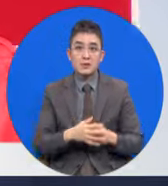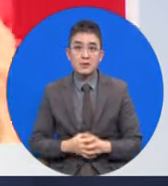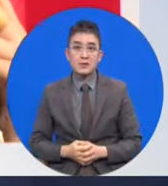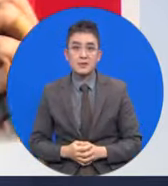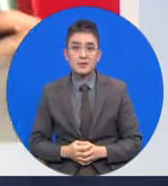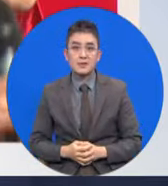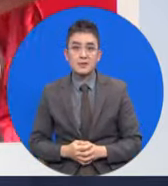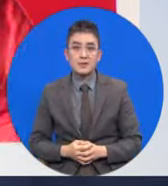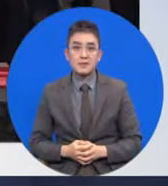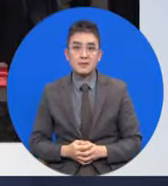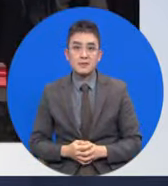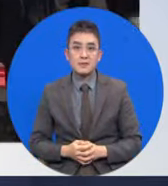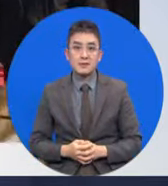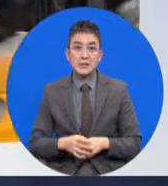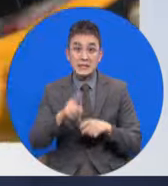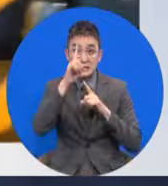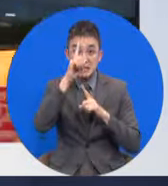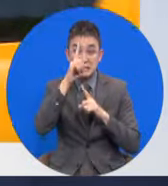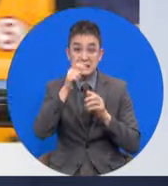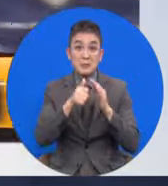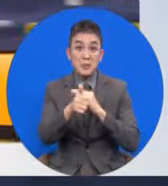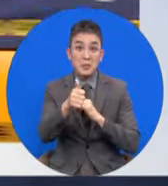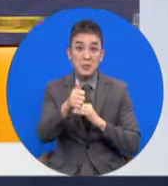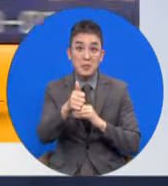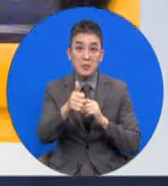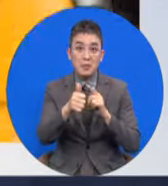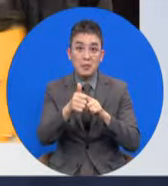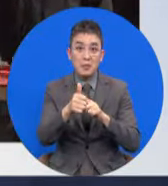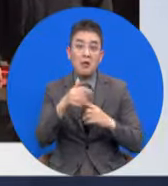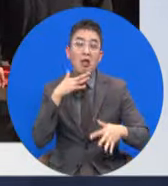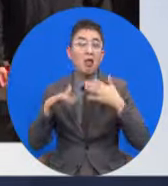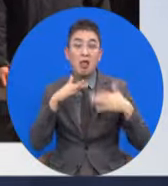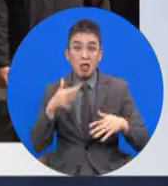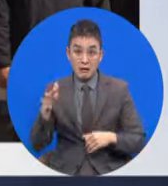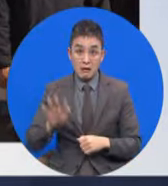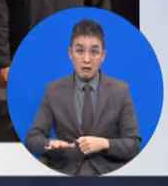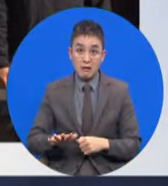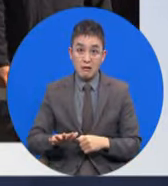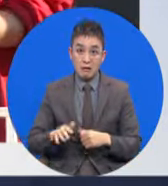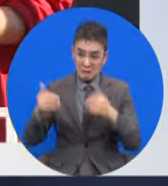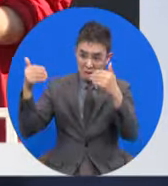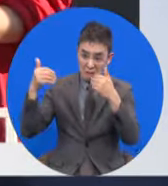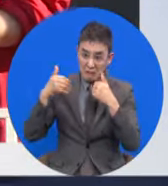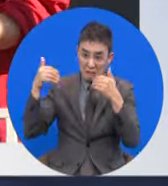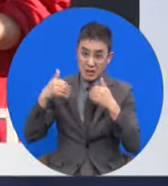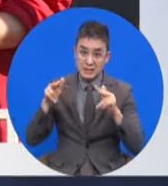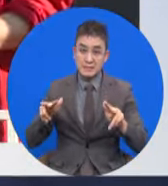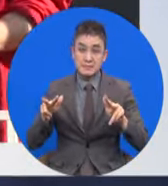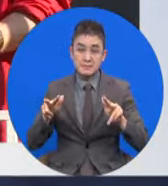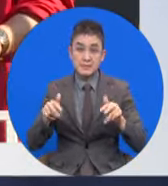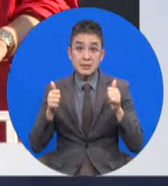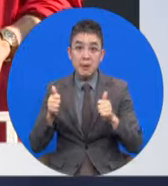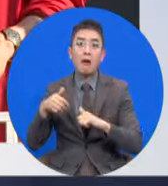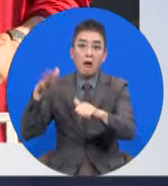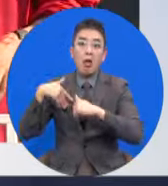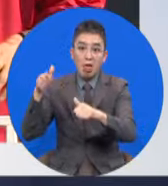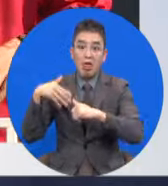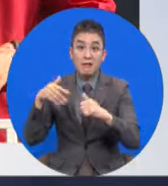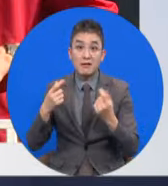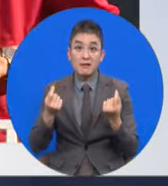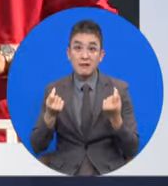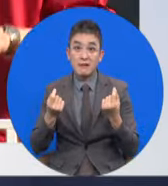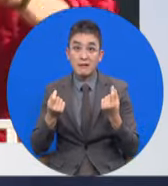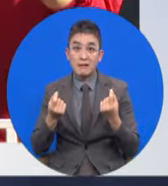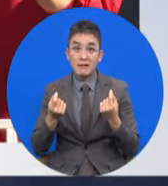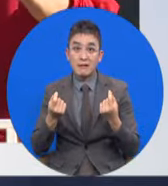본인이 부인한다고 하더라도 그 중대한 범죄 혐의가 있다라고 해가지고 재판을 받는 그런 사람이잖아요. 당장 어제도 이제